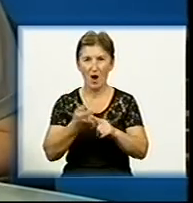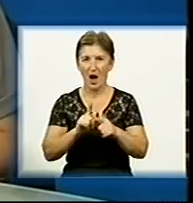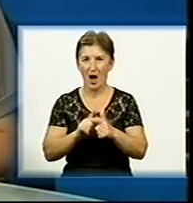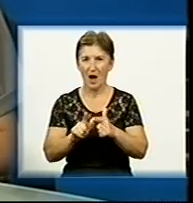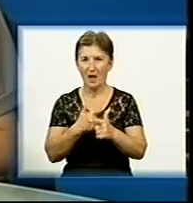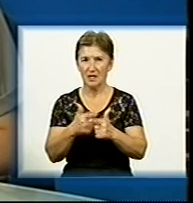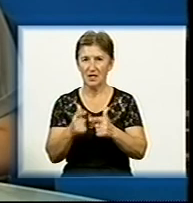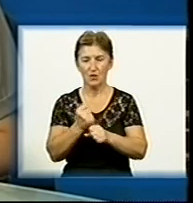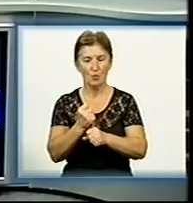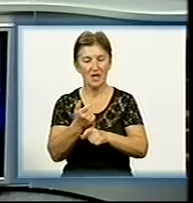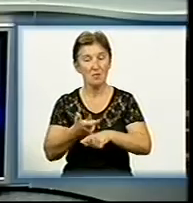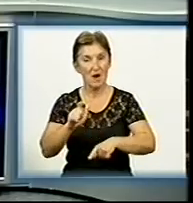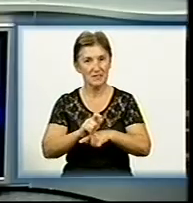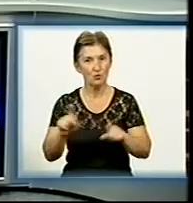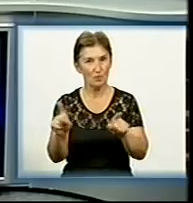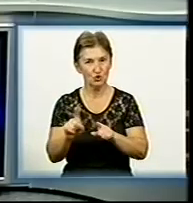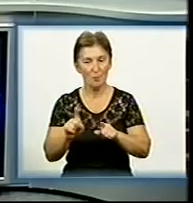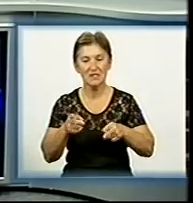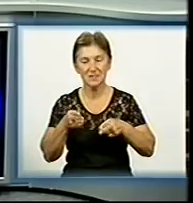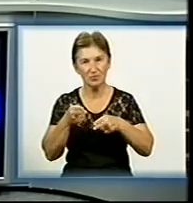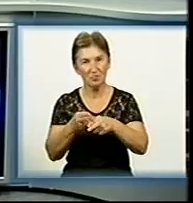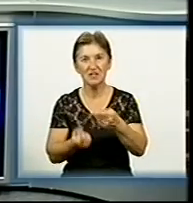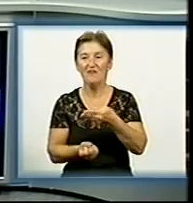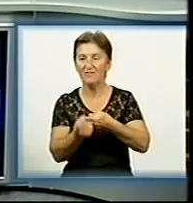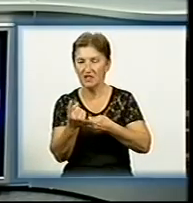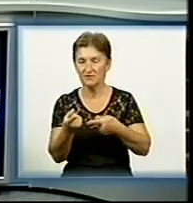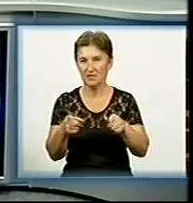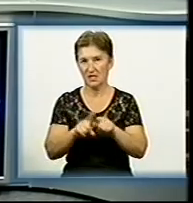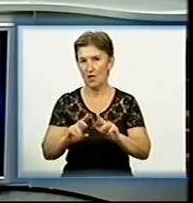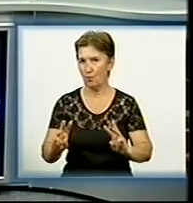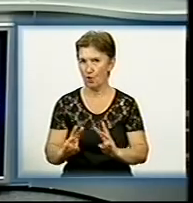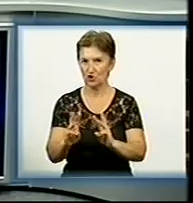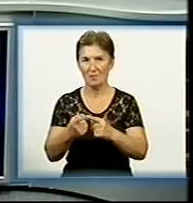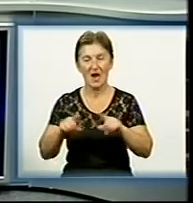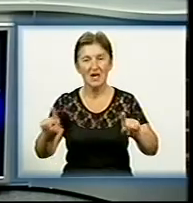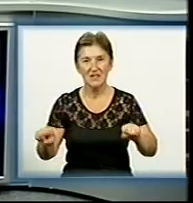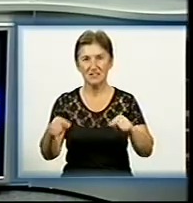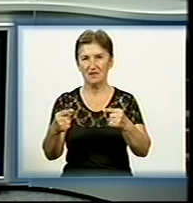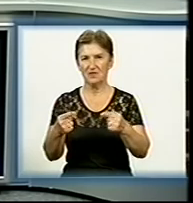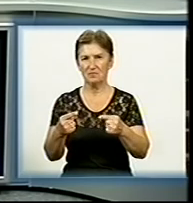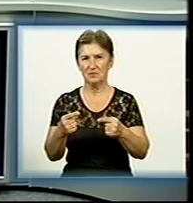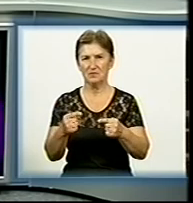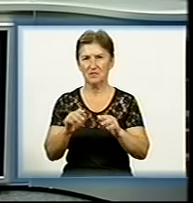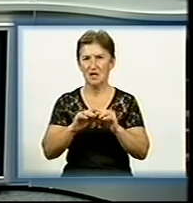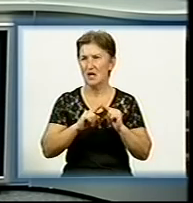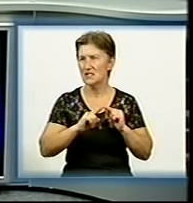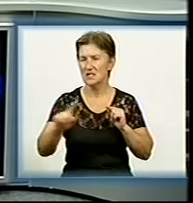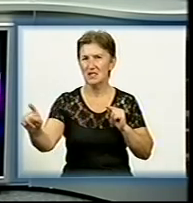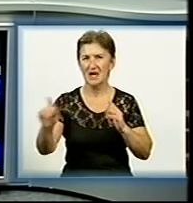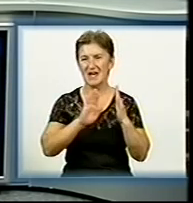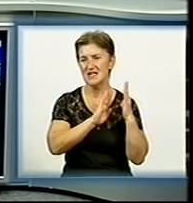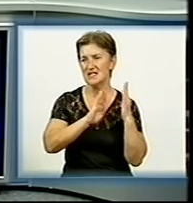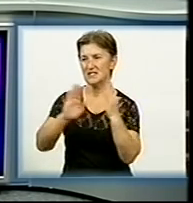роблять максимум для того, щоб запобігти виникненню цих лісових пожеж. Це і створення мінералізованих смуг протяжністю